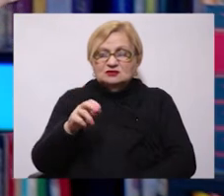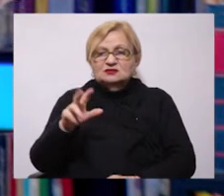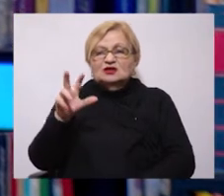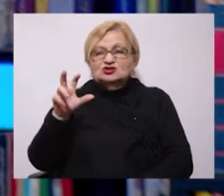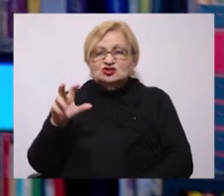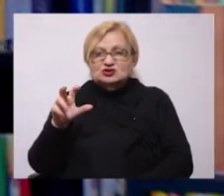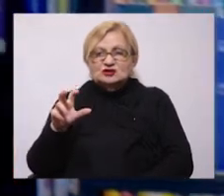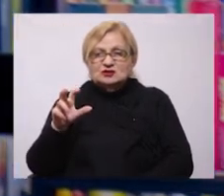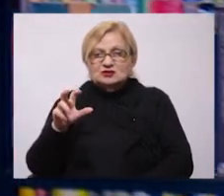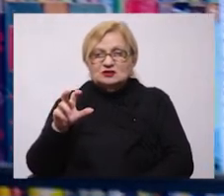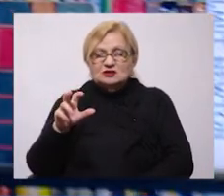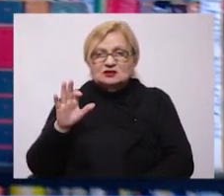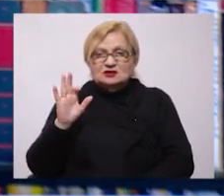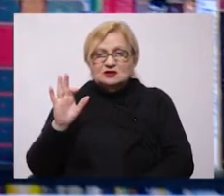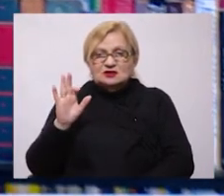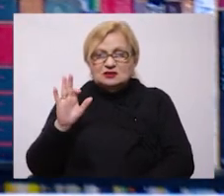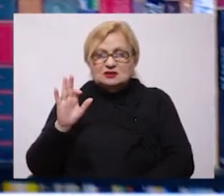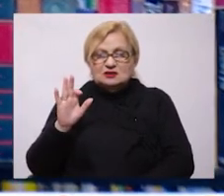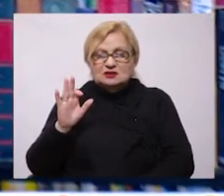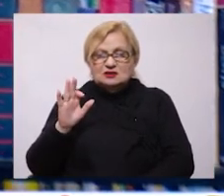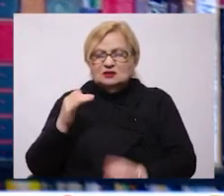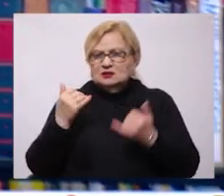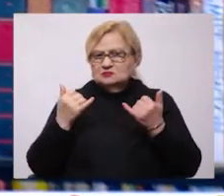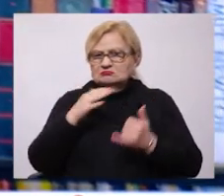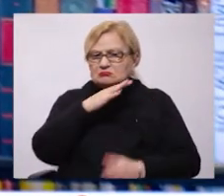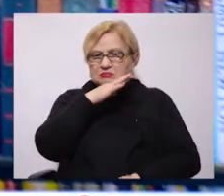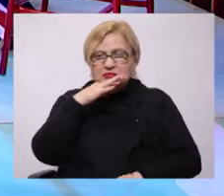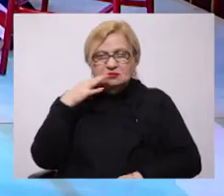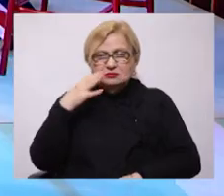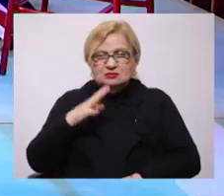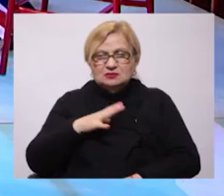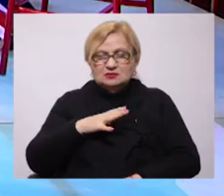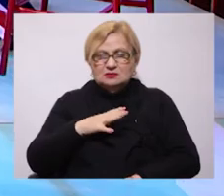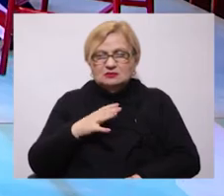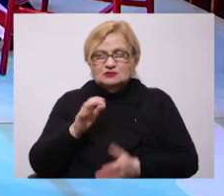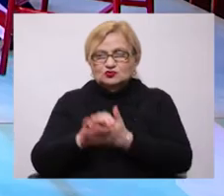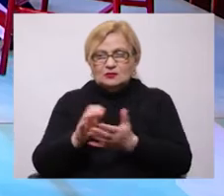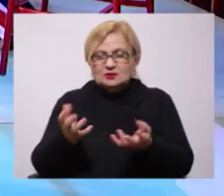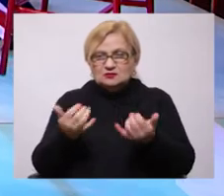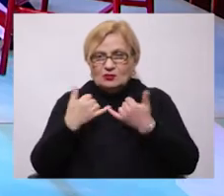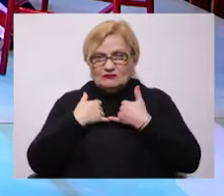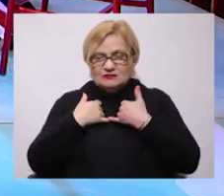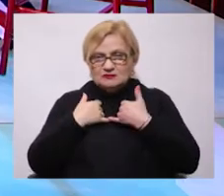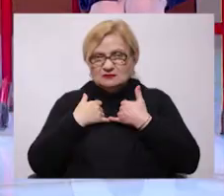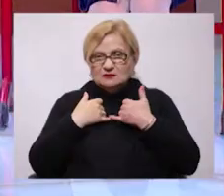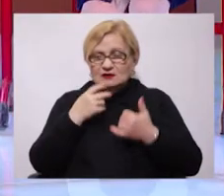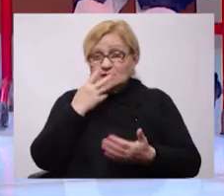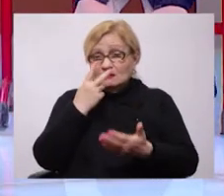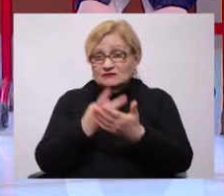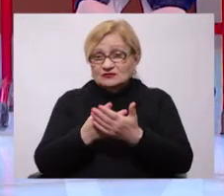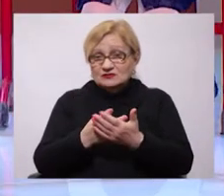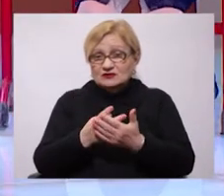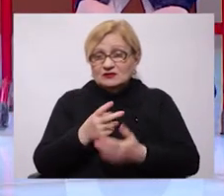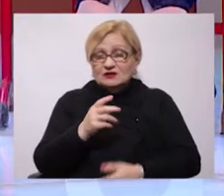ჯ ჯ ქ დღეს რატომღაც ბევრმა ასოებმა გადაწყვიტეს ჩვენთან სტუმრობა და მოდით ვნახოთ